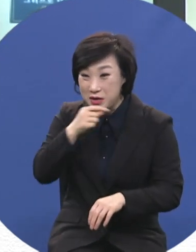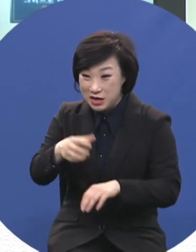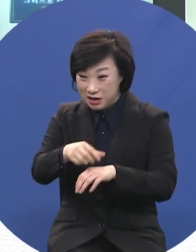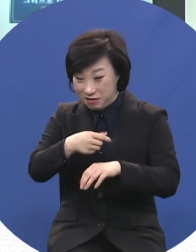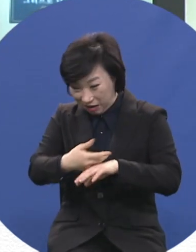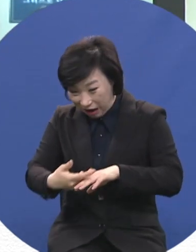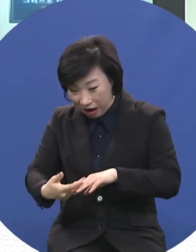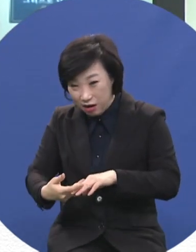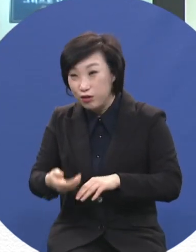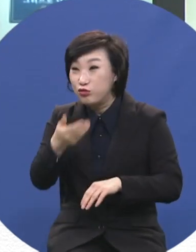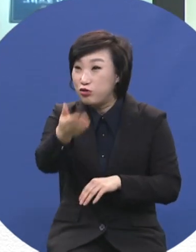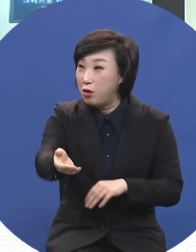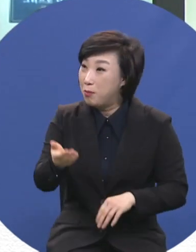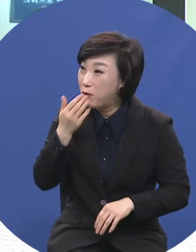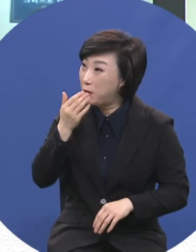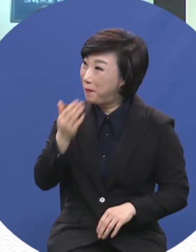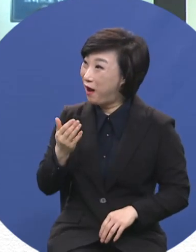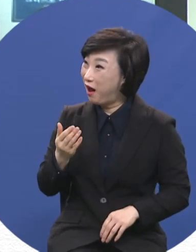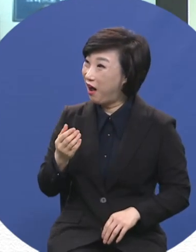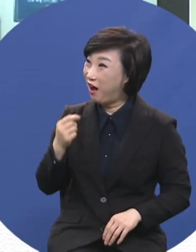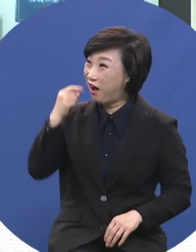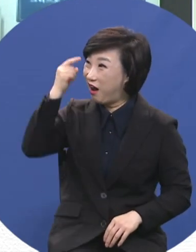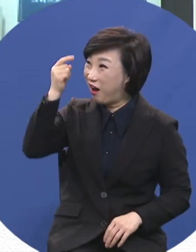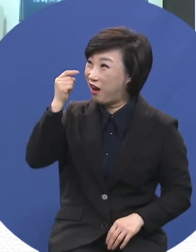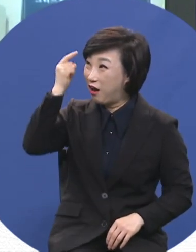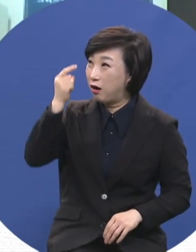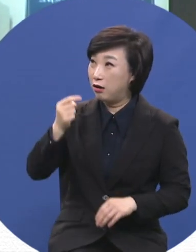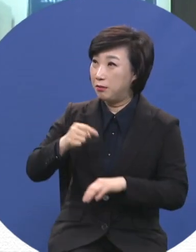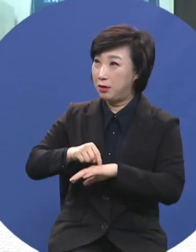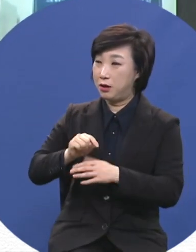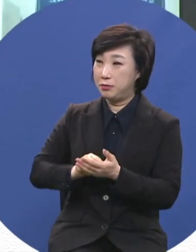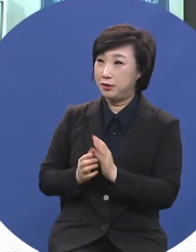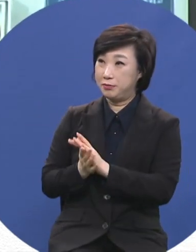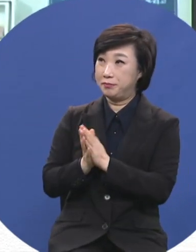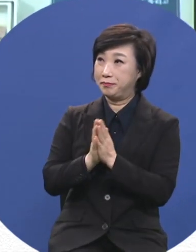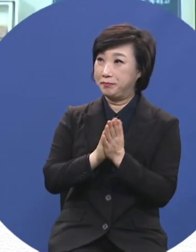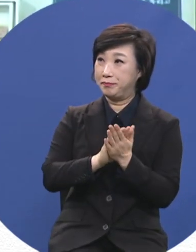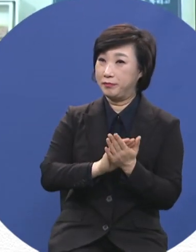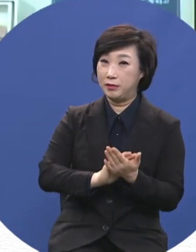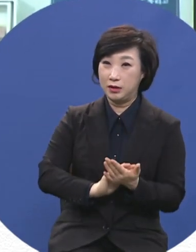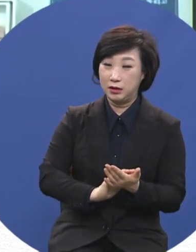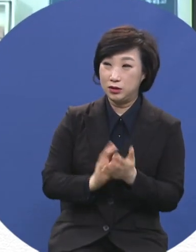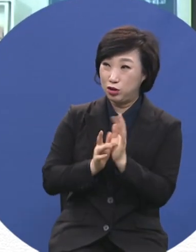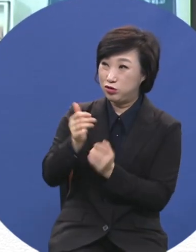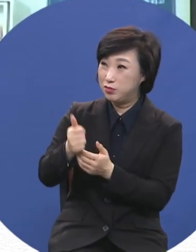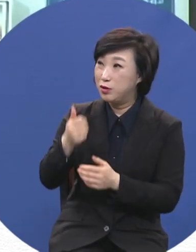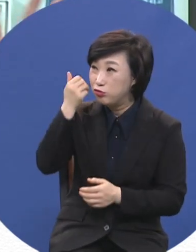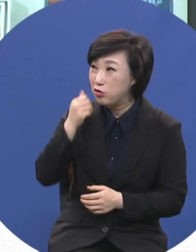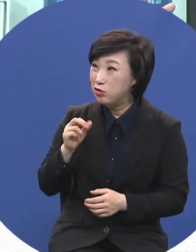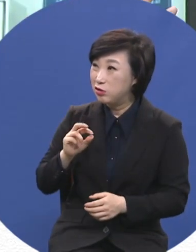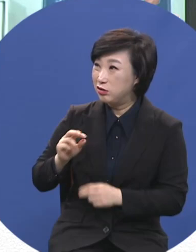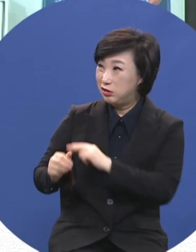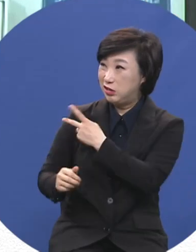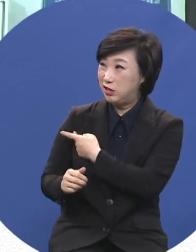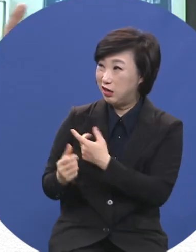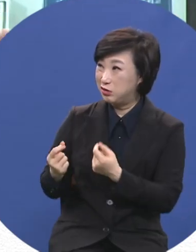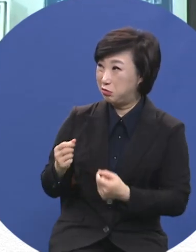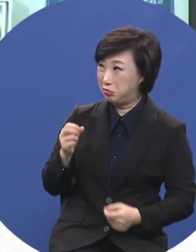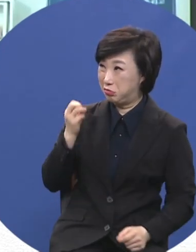먹겠느냐. 그때부터 마음이 싹 바뀌어서 꼭 예수님 이단 취급을 합니다. 그리고